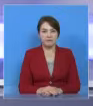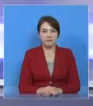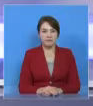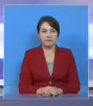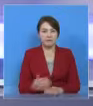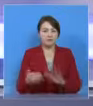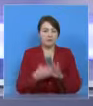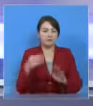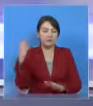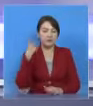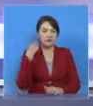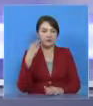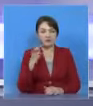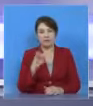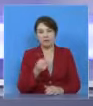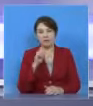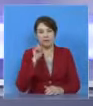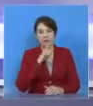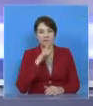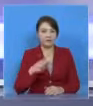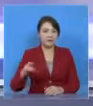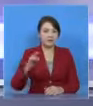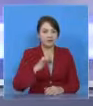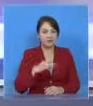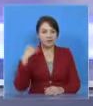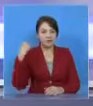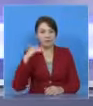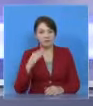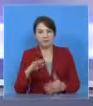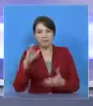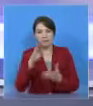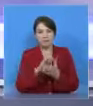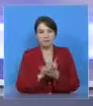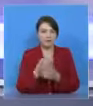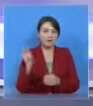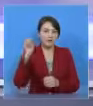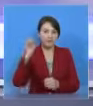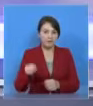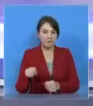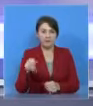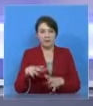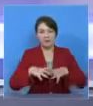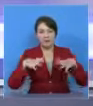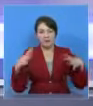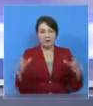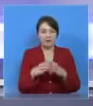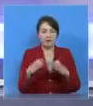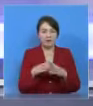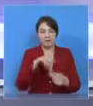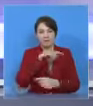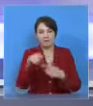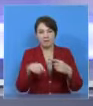привлечение иностранных инвестиций в экономику региона в Ахтубе ознакомительная поездка прибыла большая делегация